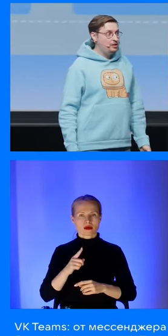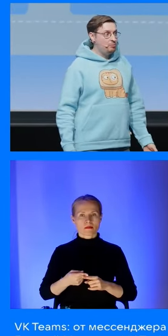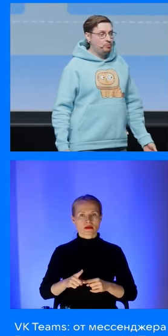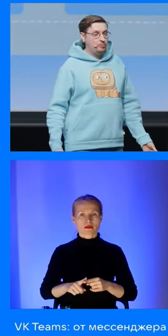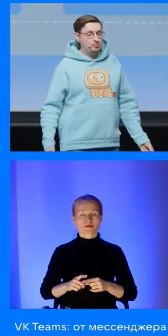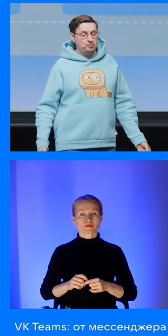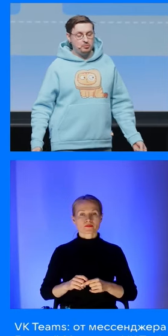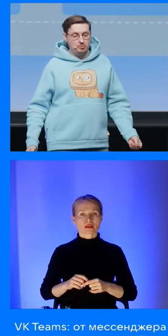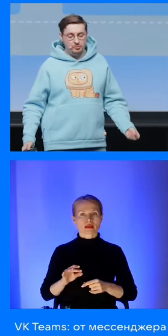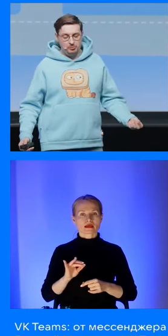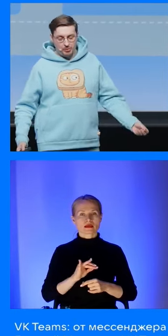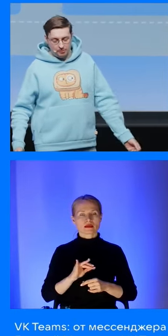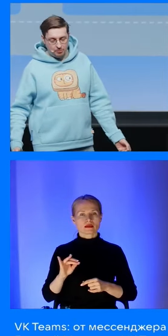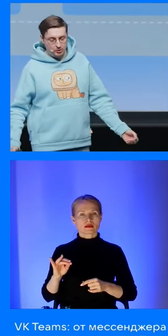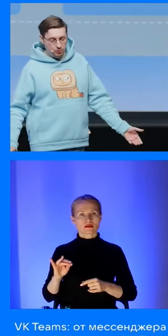И